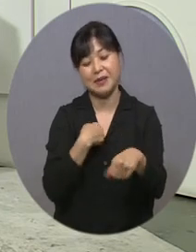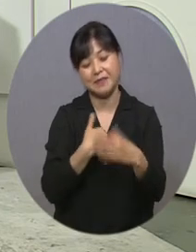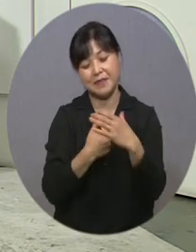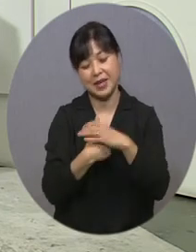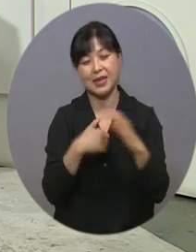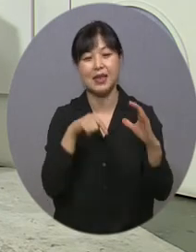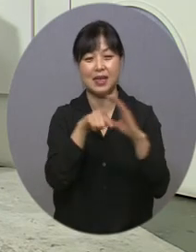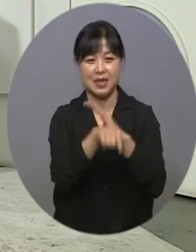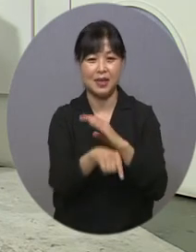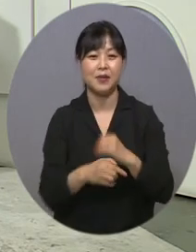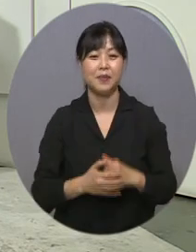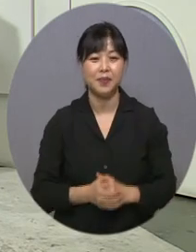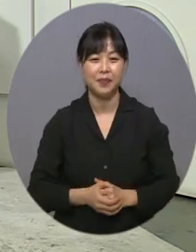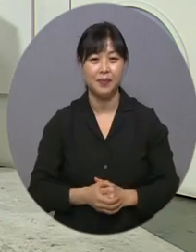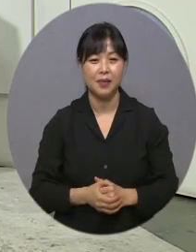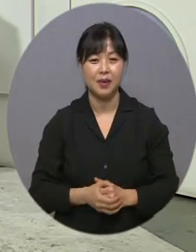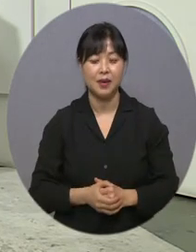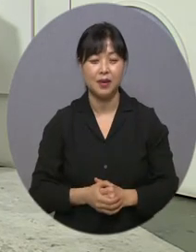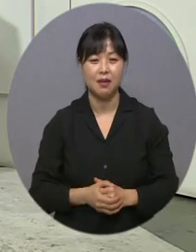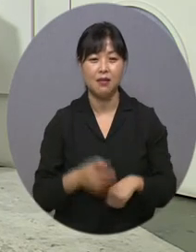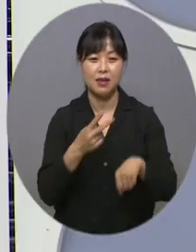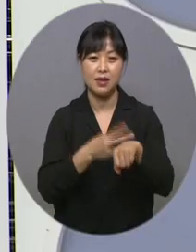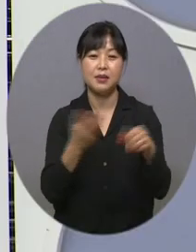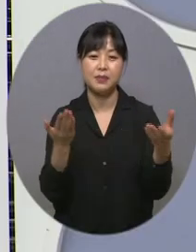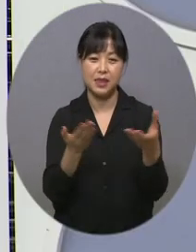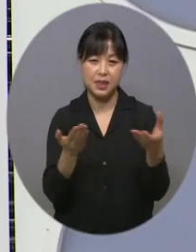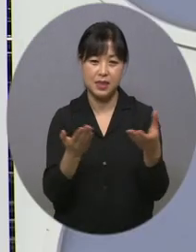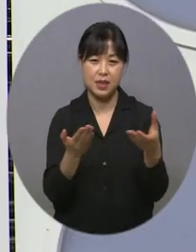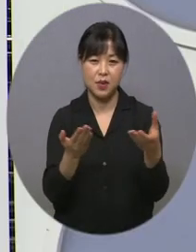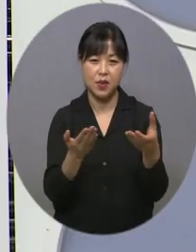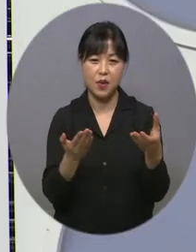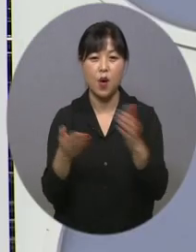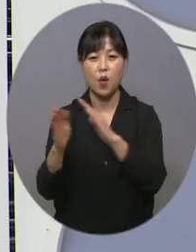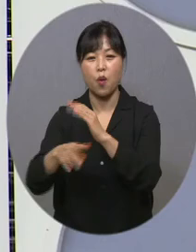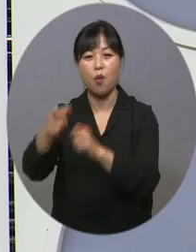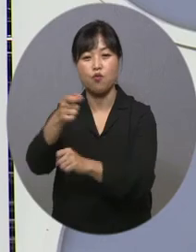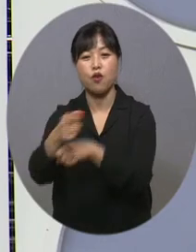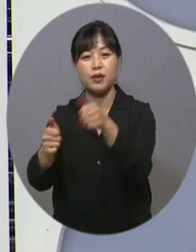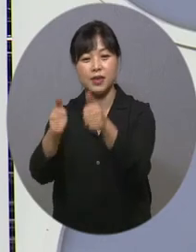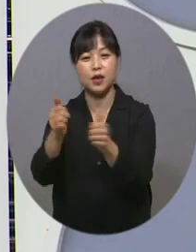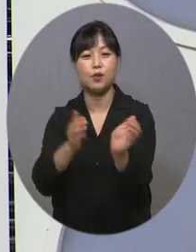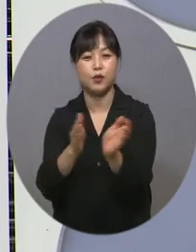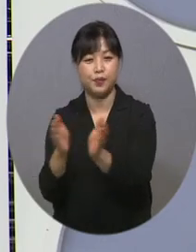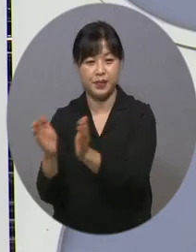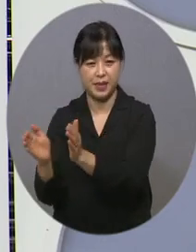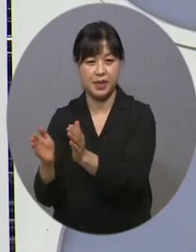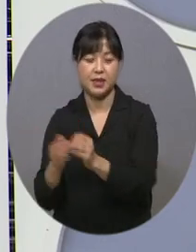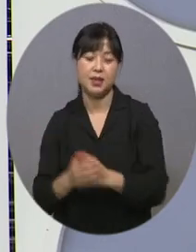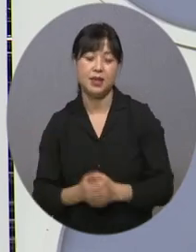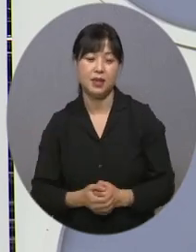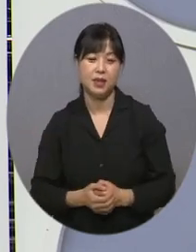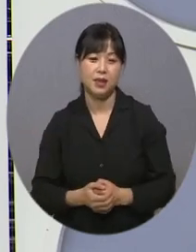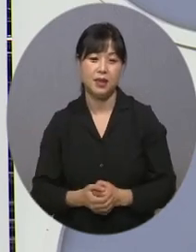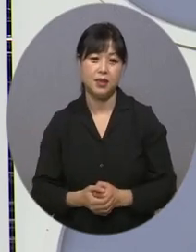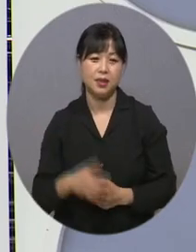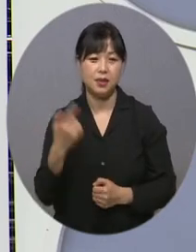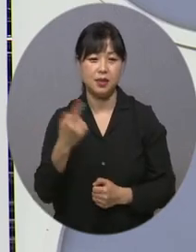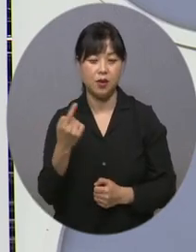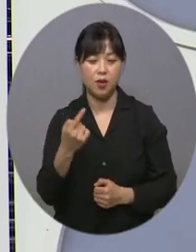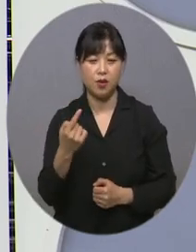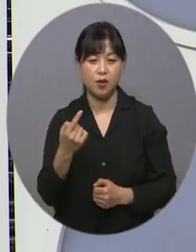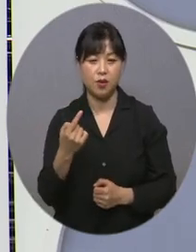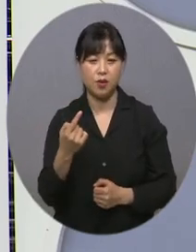그래서 거기서 강사로 가서 근무하면서 공무원 시험 준비를 해서 네. 제가